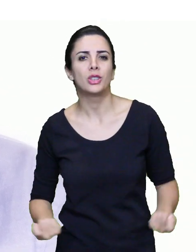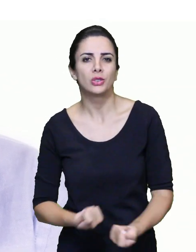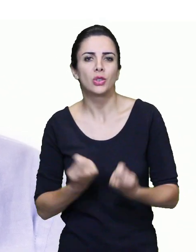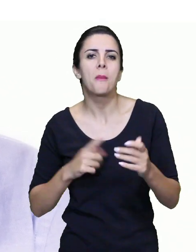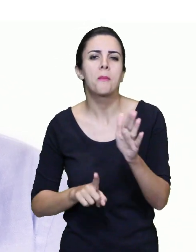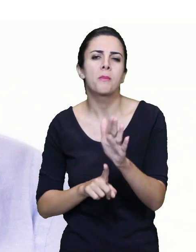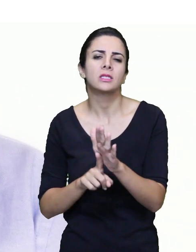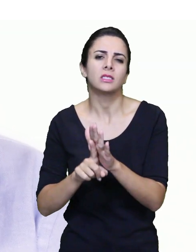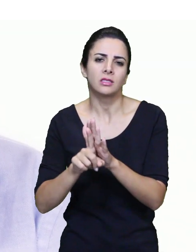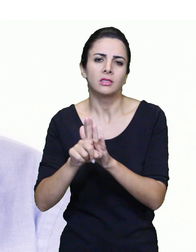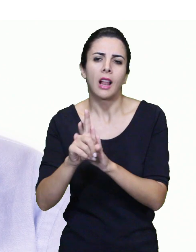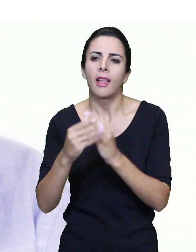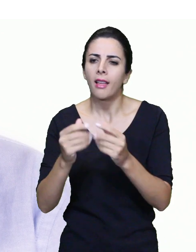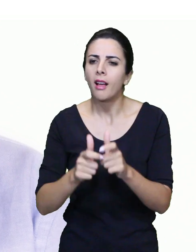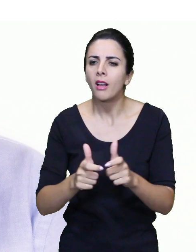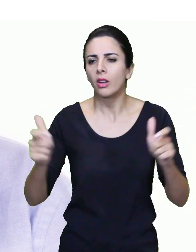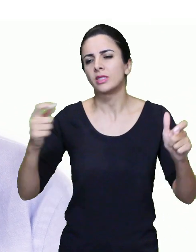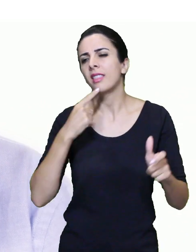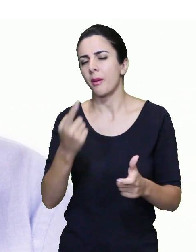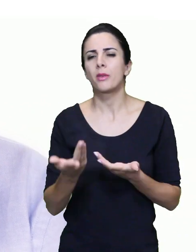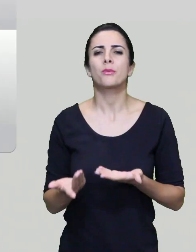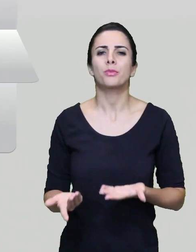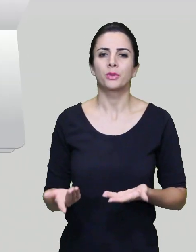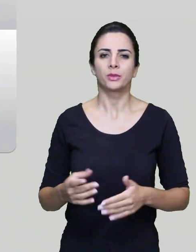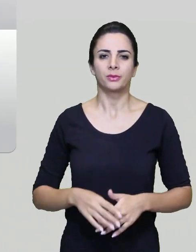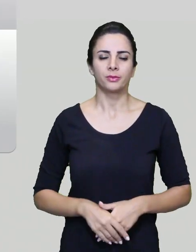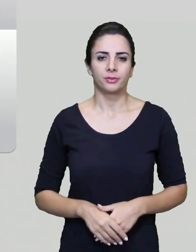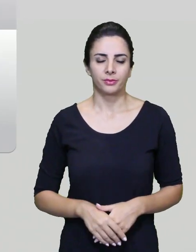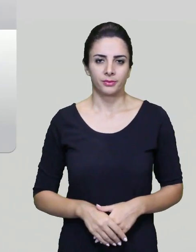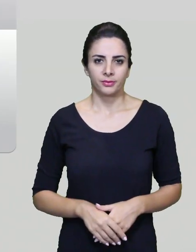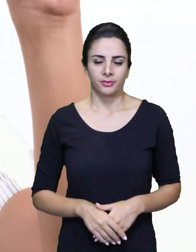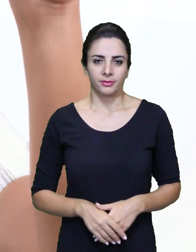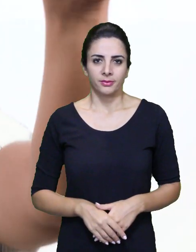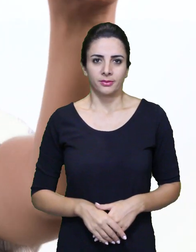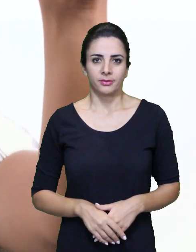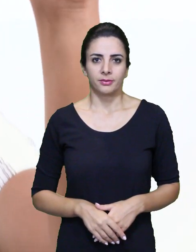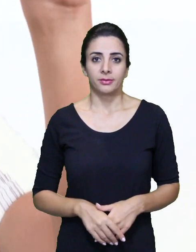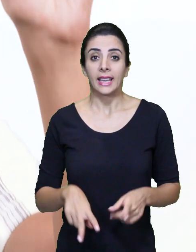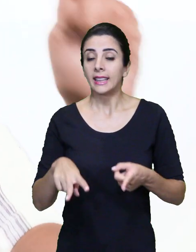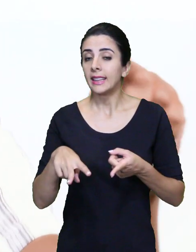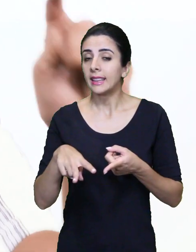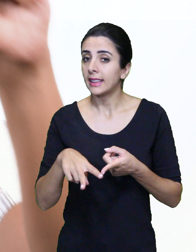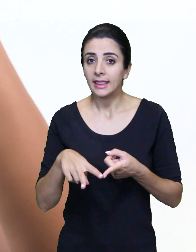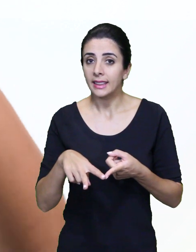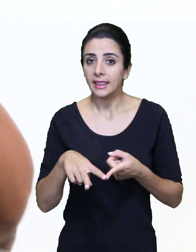daha başarılı ve daha iyi bir şekilde yerine getirmektir. Latin ve brey alfabelerindeki N N